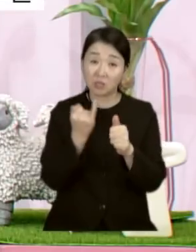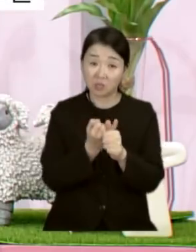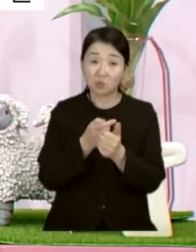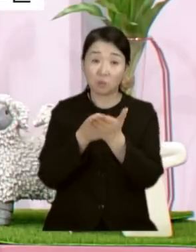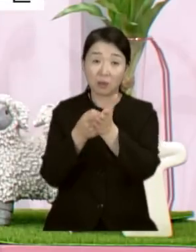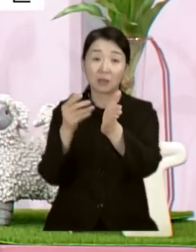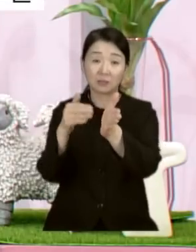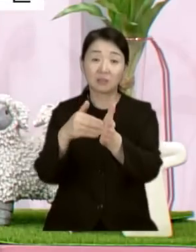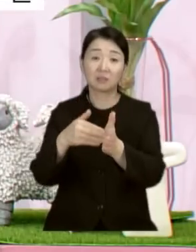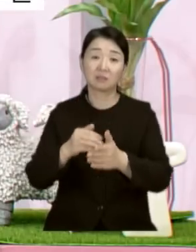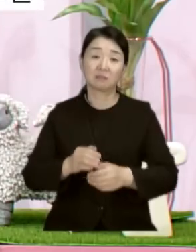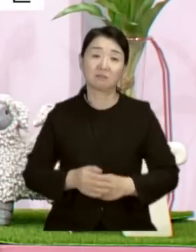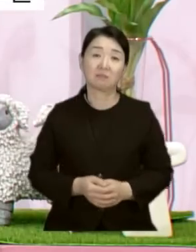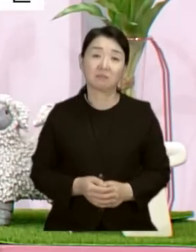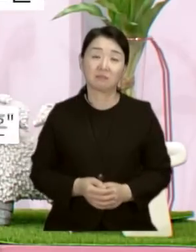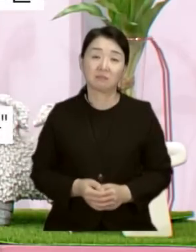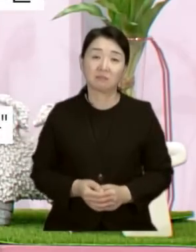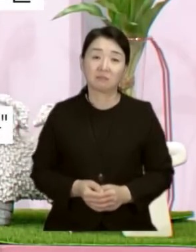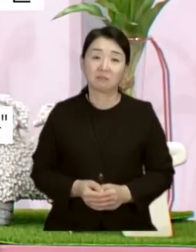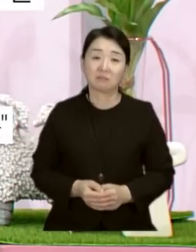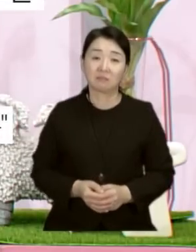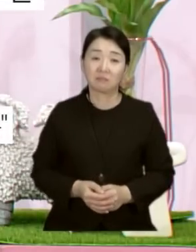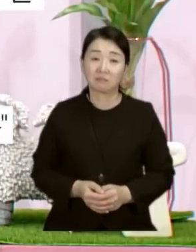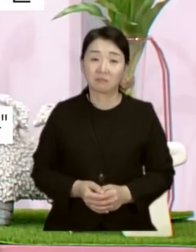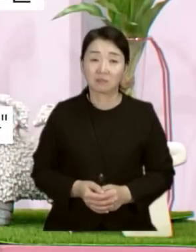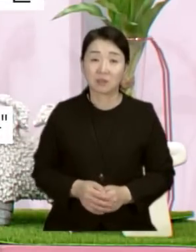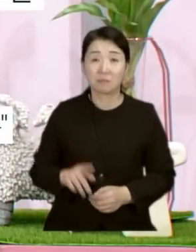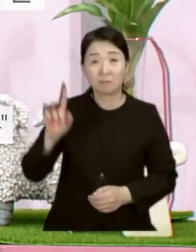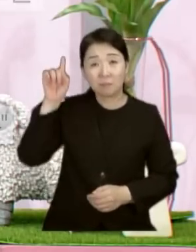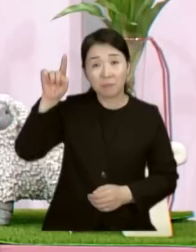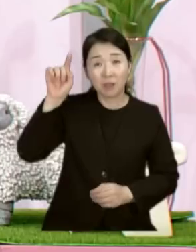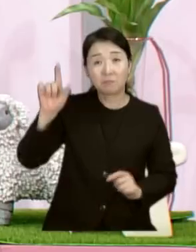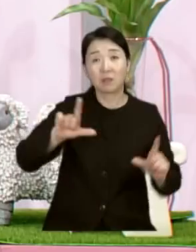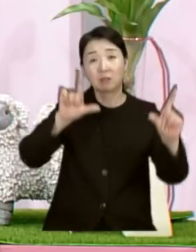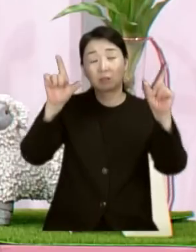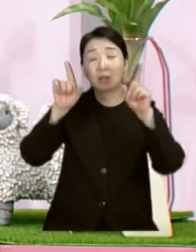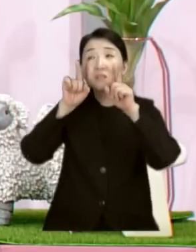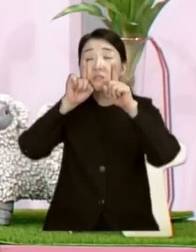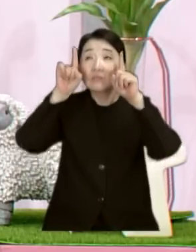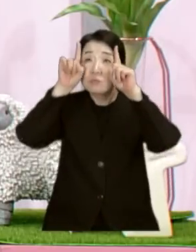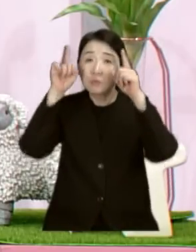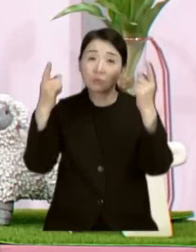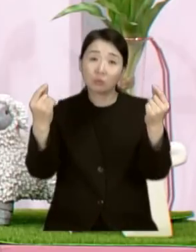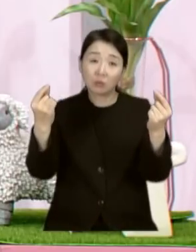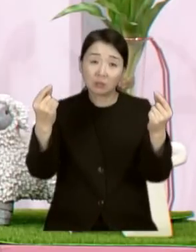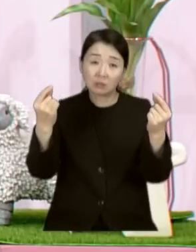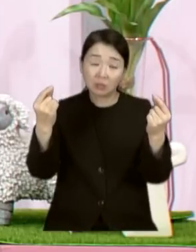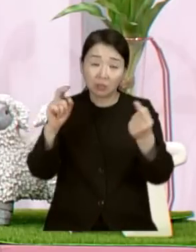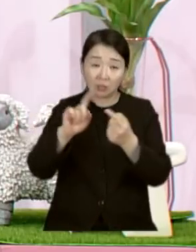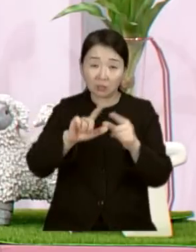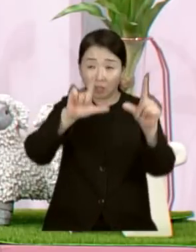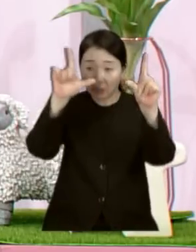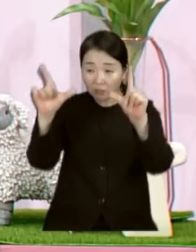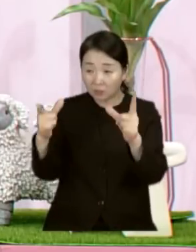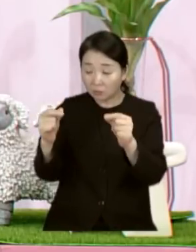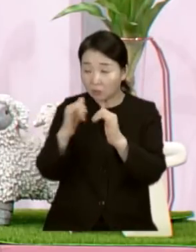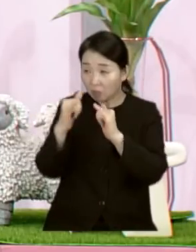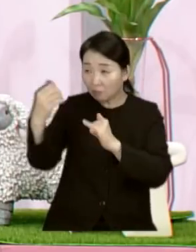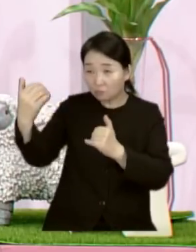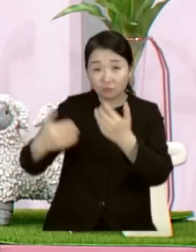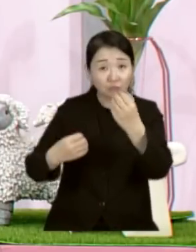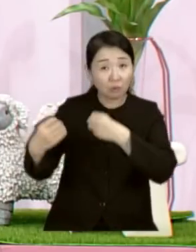혼인신고도 했고 근데 이 하루하루가 너무 지옥 같은 거예요. 내가 이렇게 살고 있는 걸 사람들이 물어보면